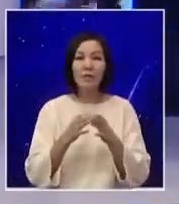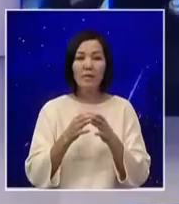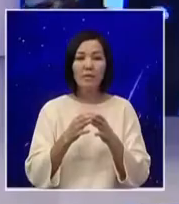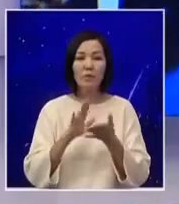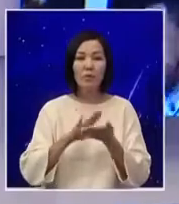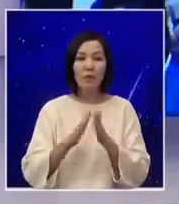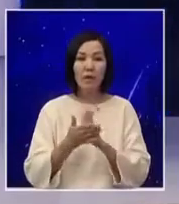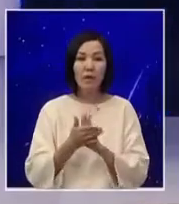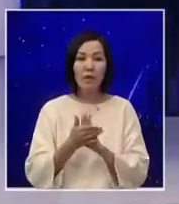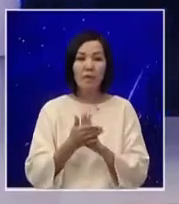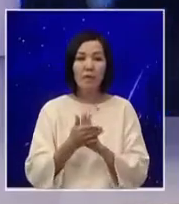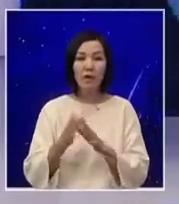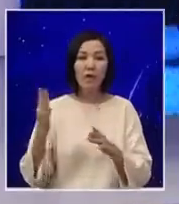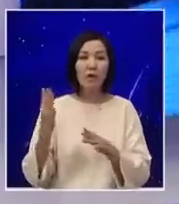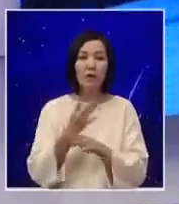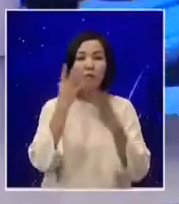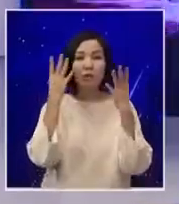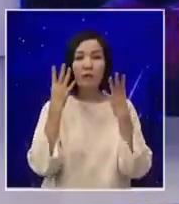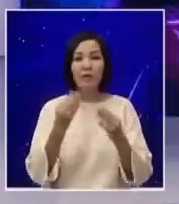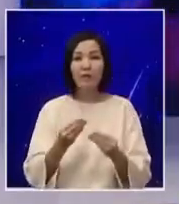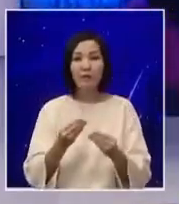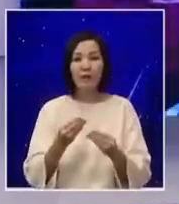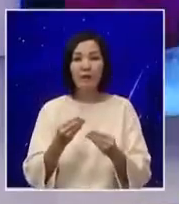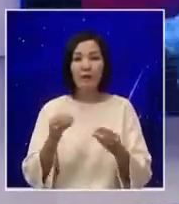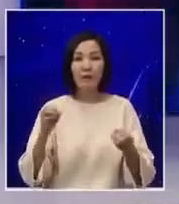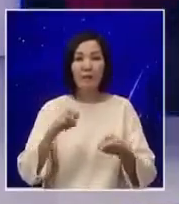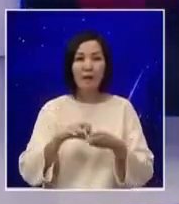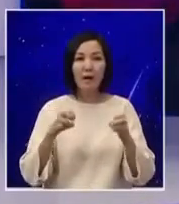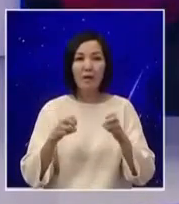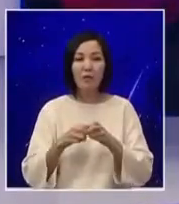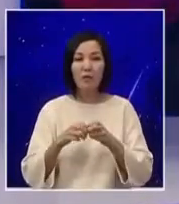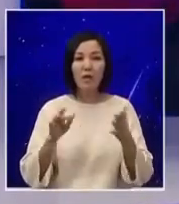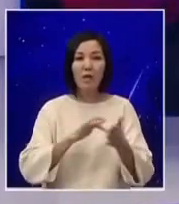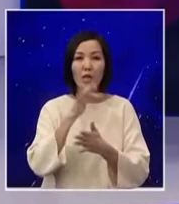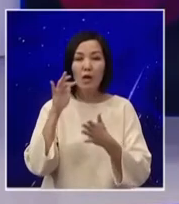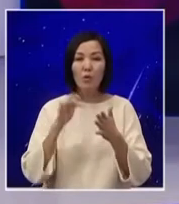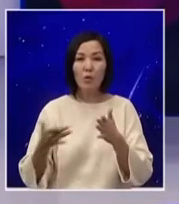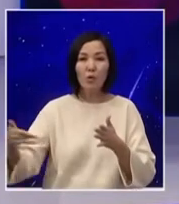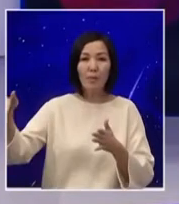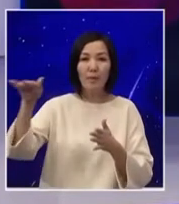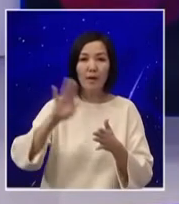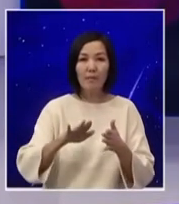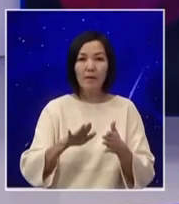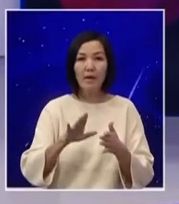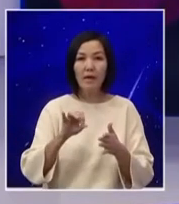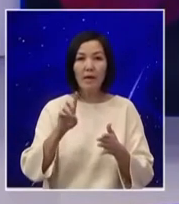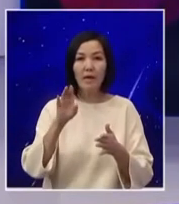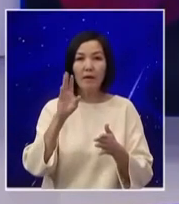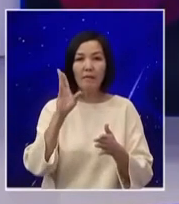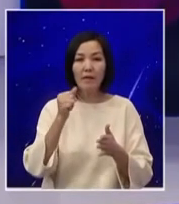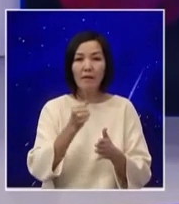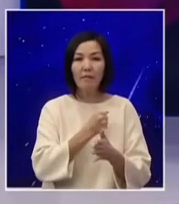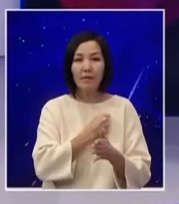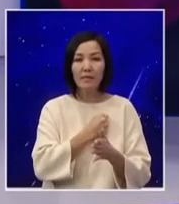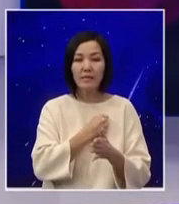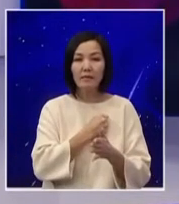на фоне 4 дня ожесточенных боев в районе нагорно-карабахского конфликта perego не у военкоматов